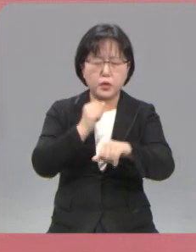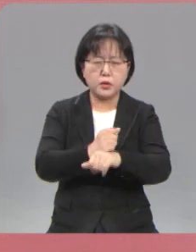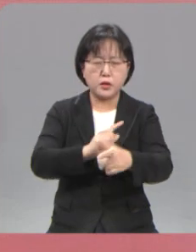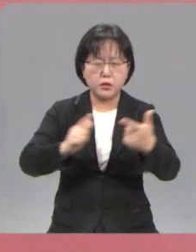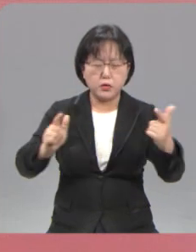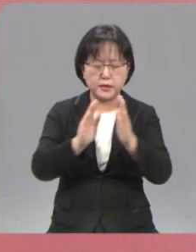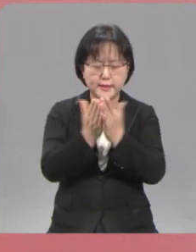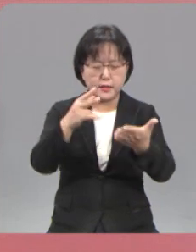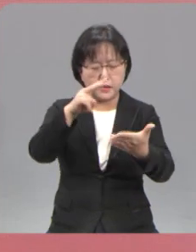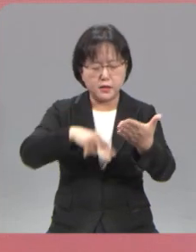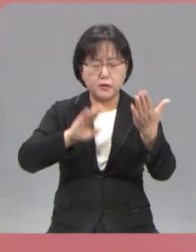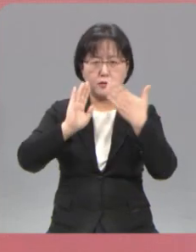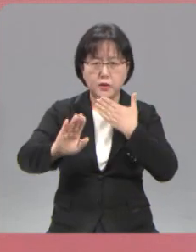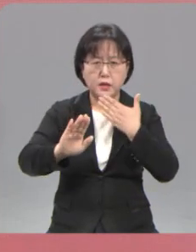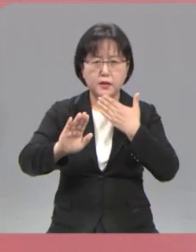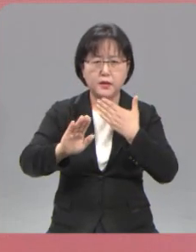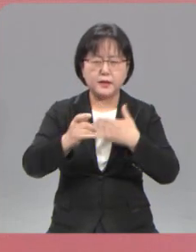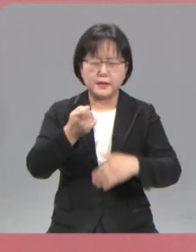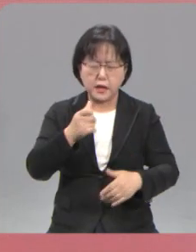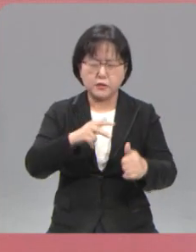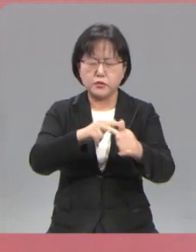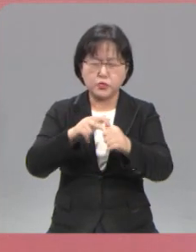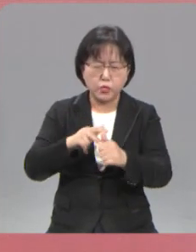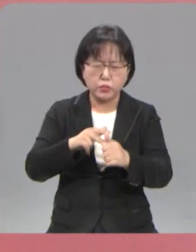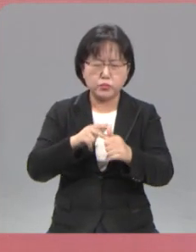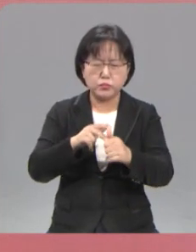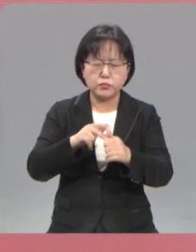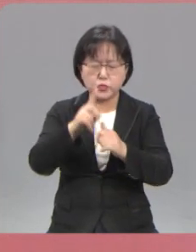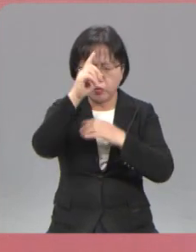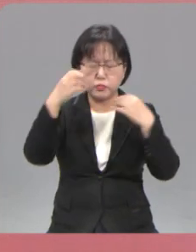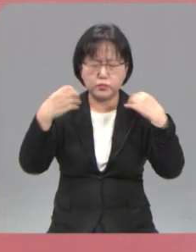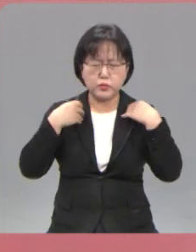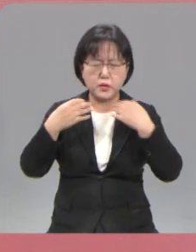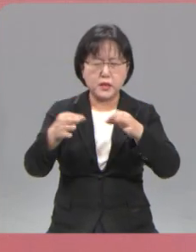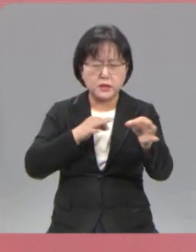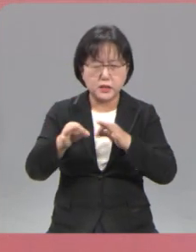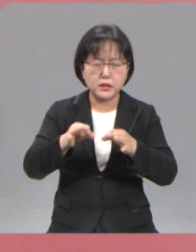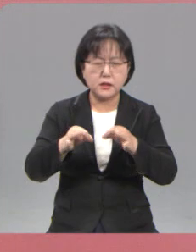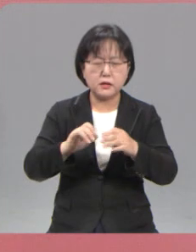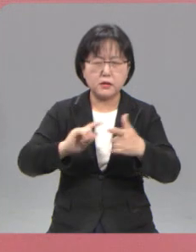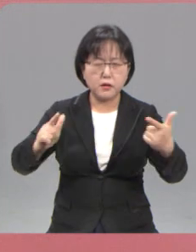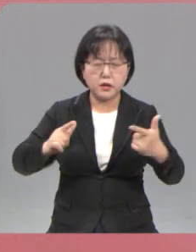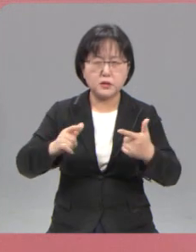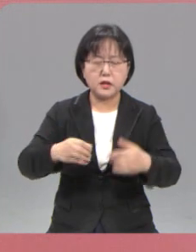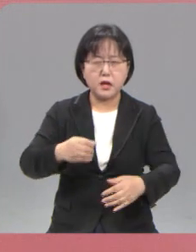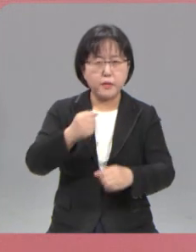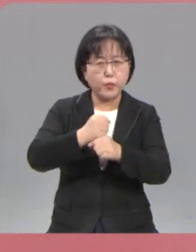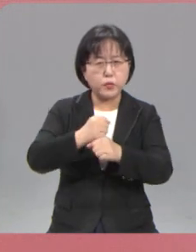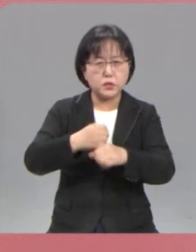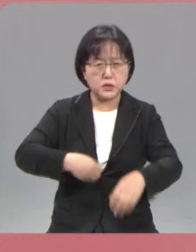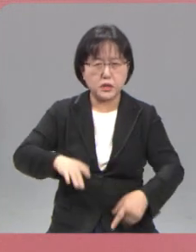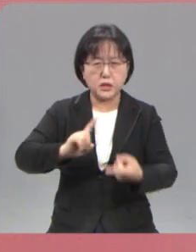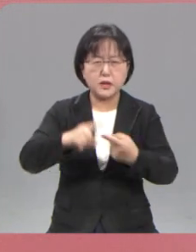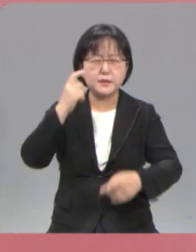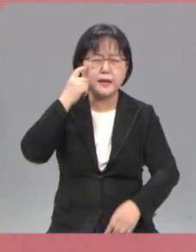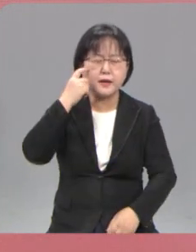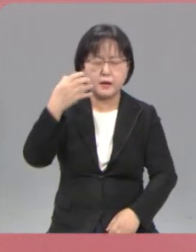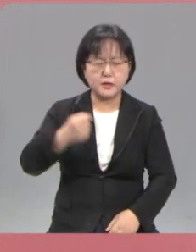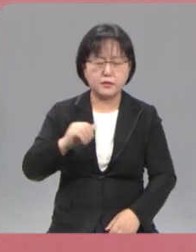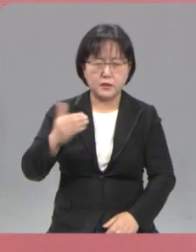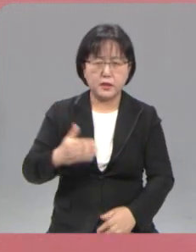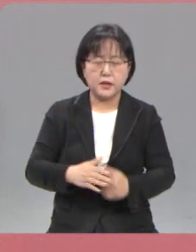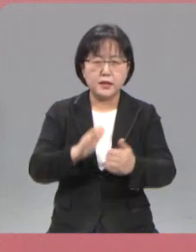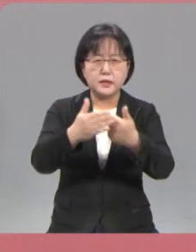여러 책을 읽은 뒤 작은 정부 시장 경제 생산적 복지 등에 대한 확고한 신념을 가지게 되었습니다